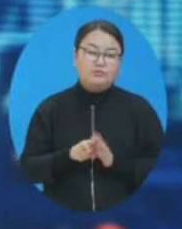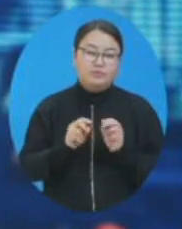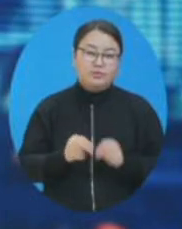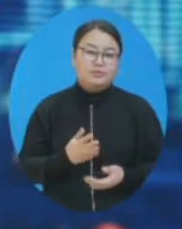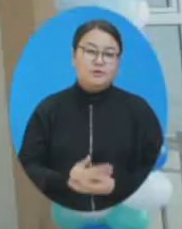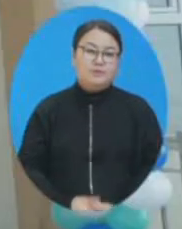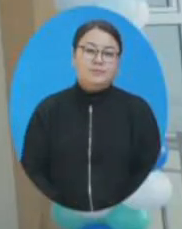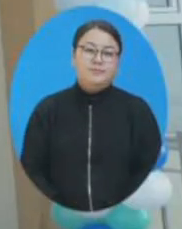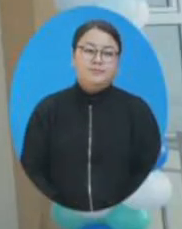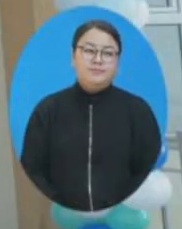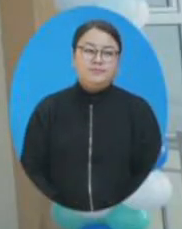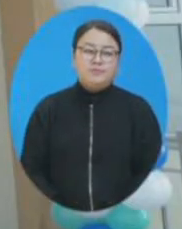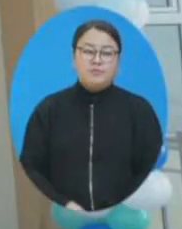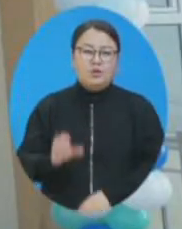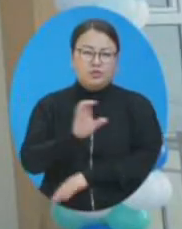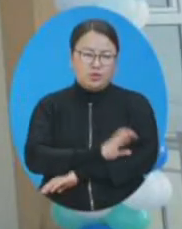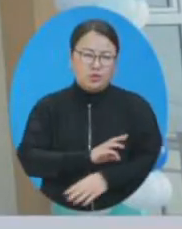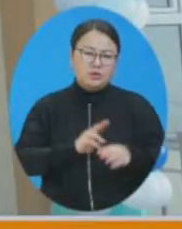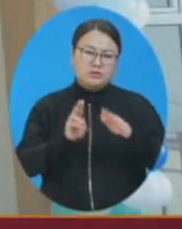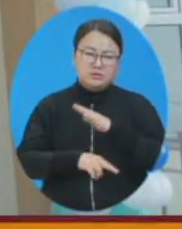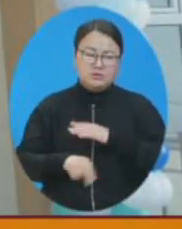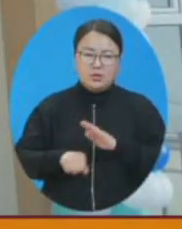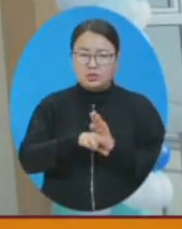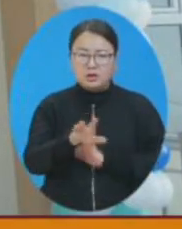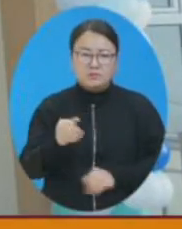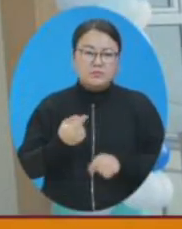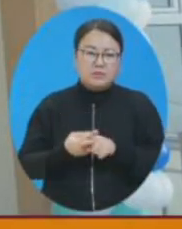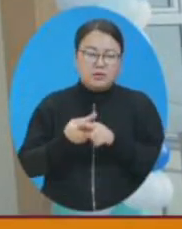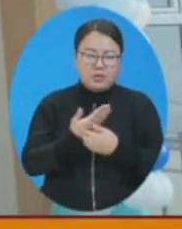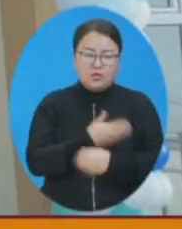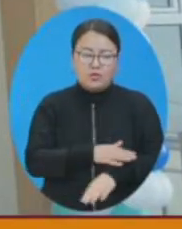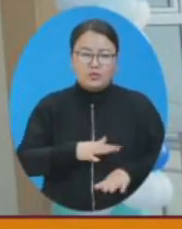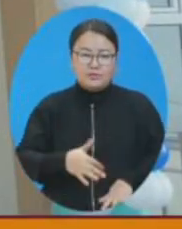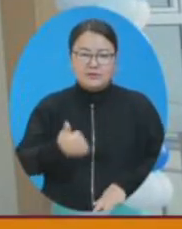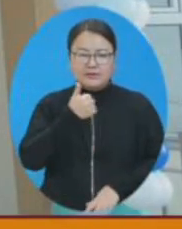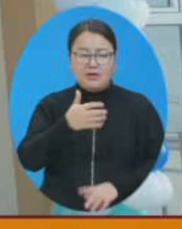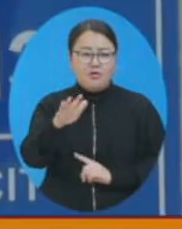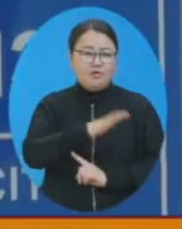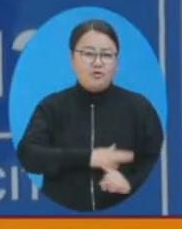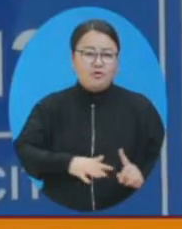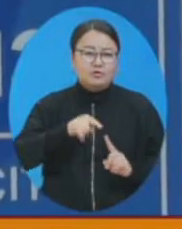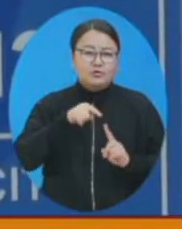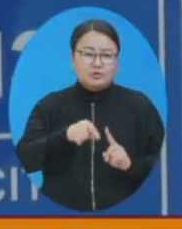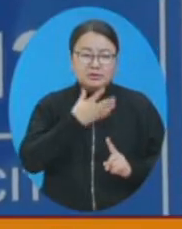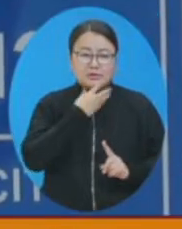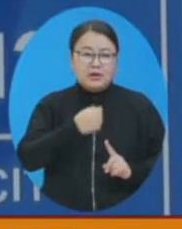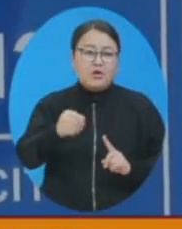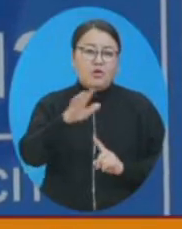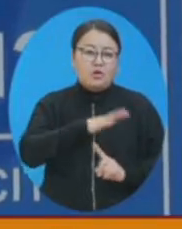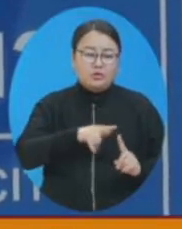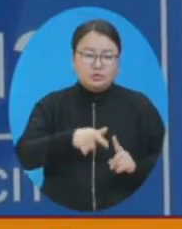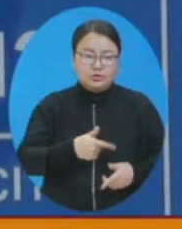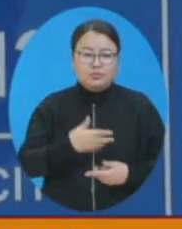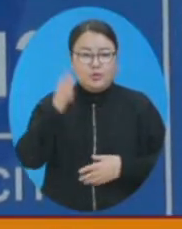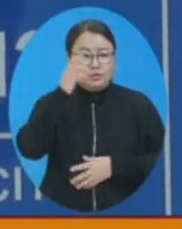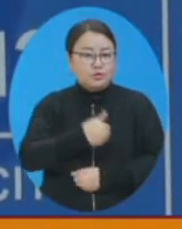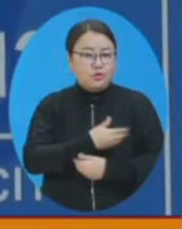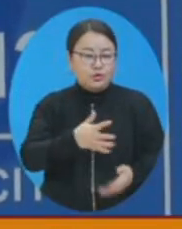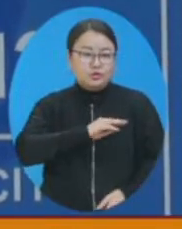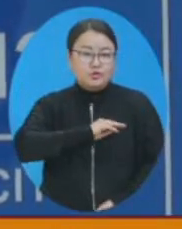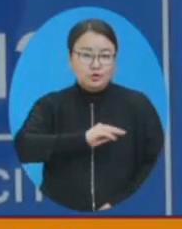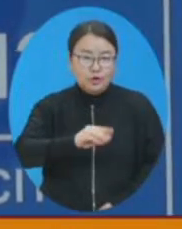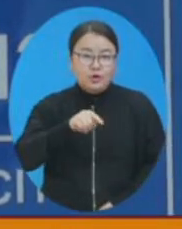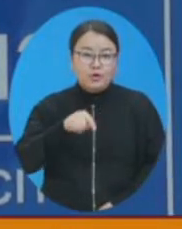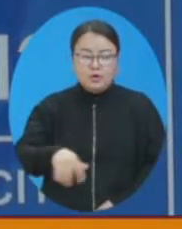боломжтой болоод байна. Сургууль цэцэрлэгийн хүртээмжийг нэмэгдүүлэх, сурагчдыг айдахтай орчинд боловсрол эзэмшүүлэх, хамрах тойргийн сургуулийн хүртээмжийг нэмэгдүүлэх